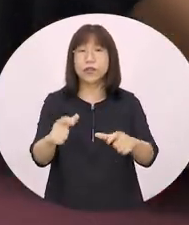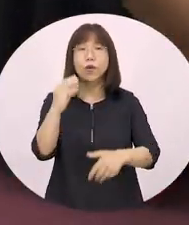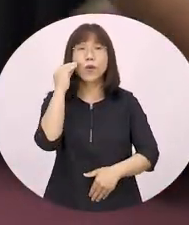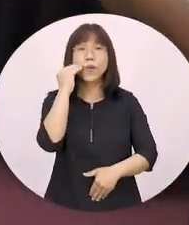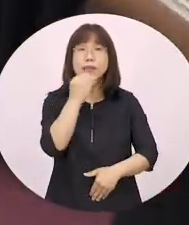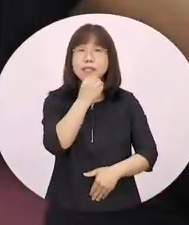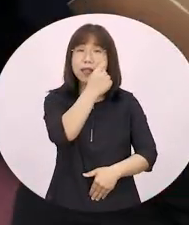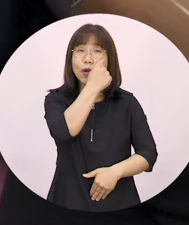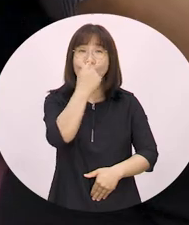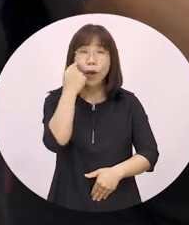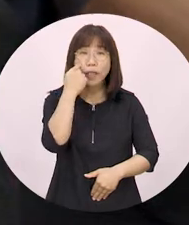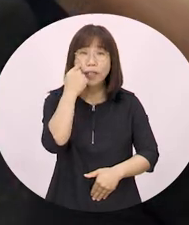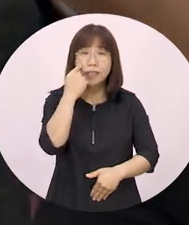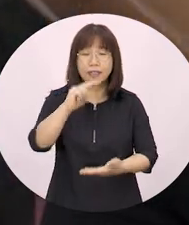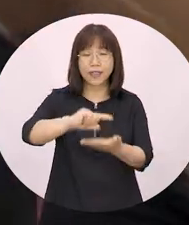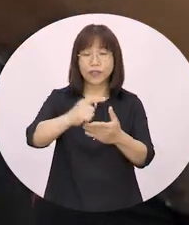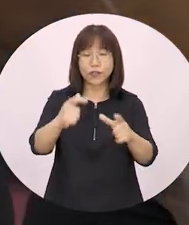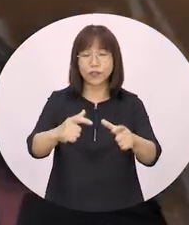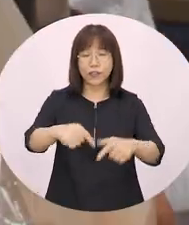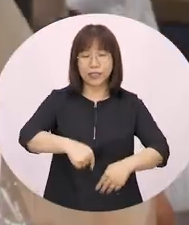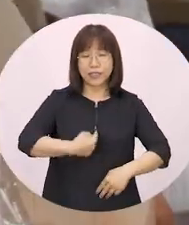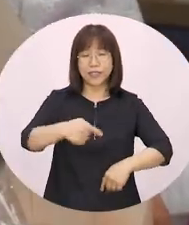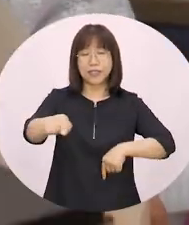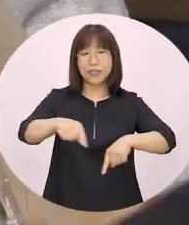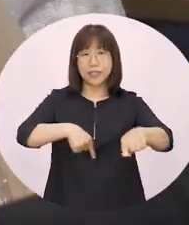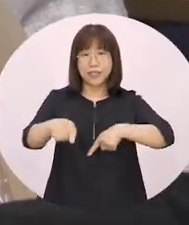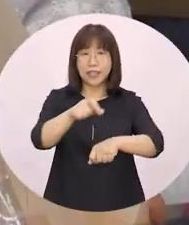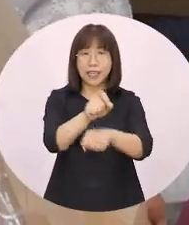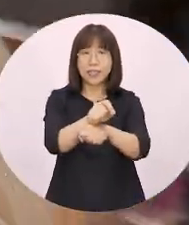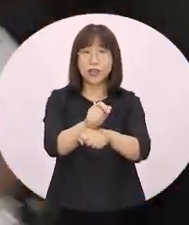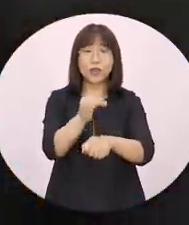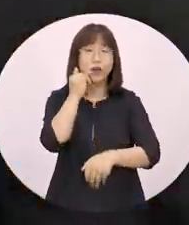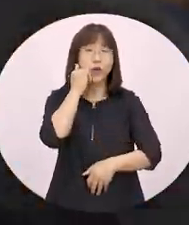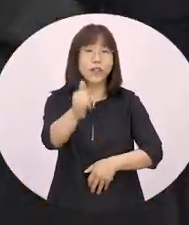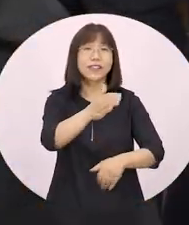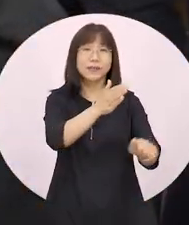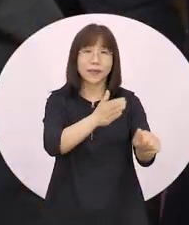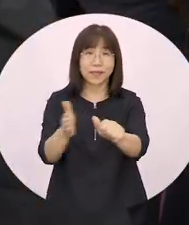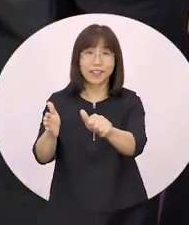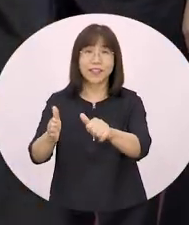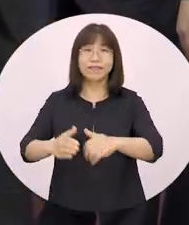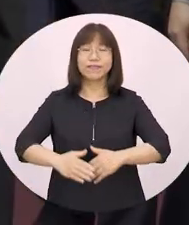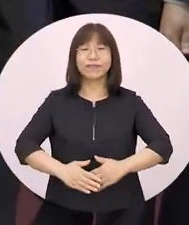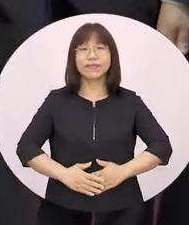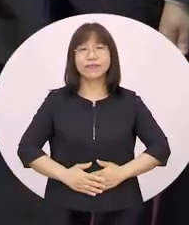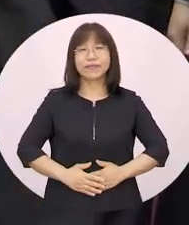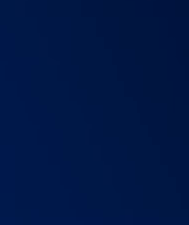내용은 강서구청 홈페이지를 확인하거나 강서구청 자치행정과로 문의하면 됩니다.